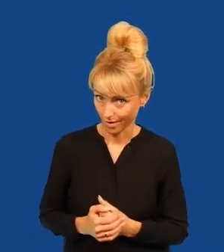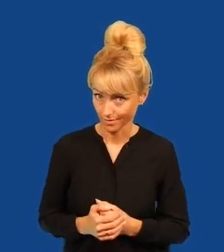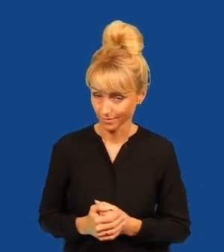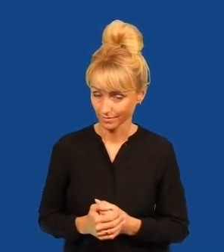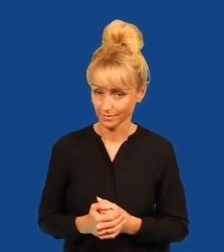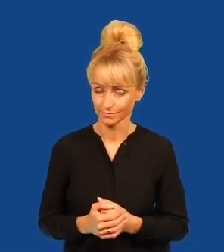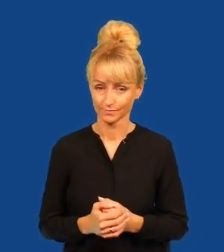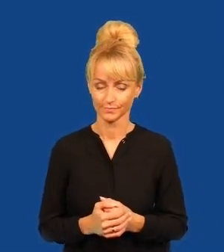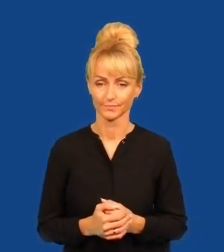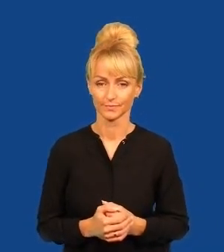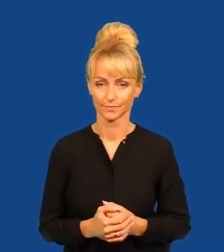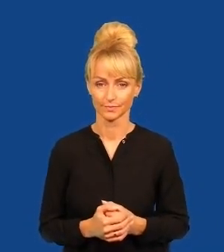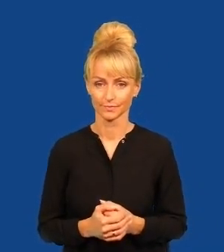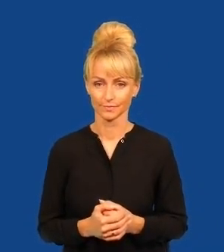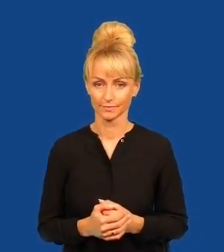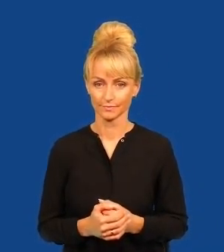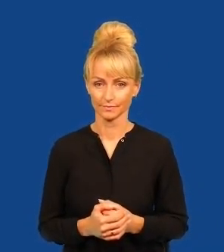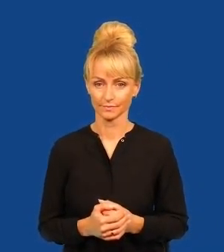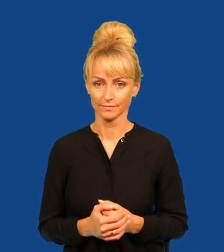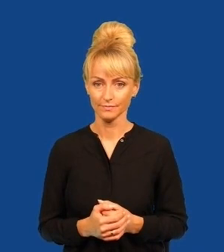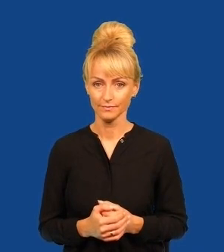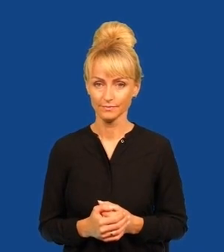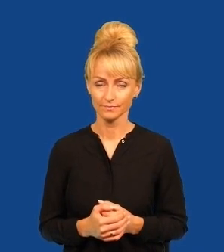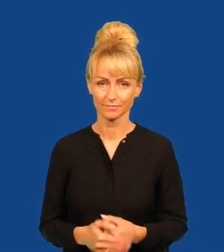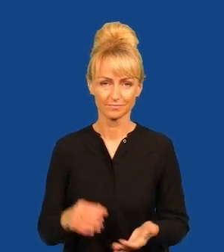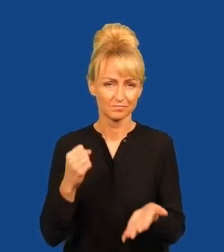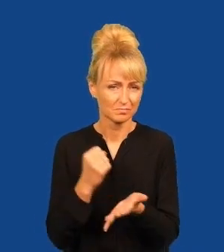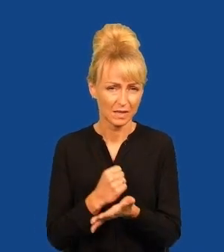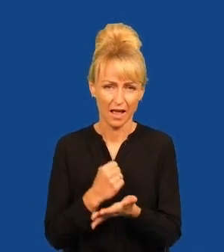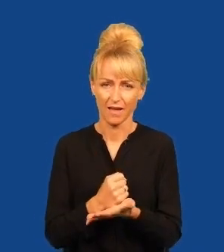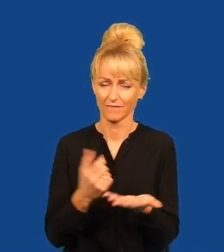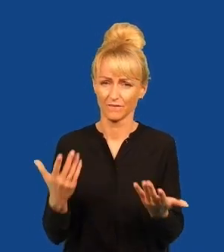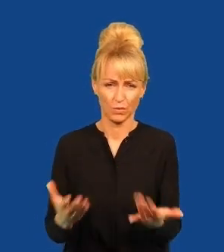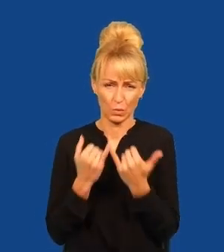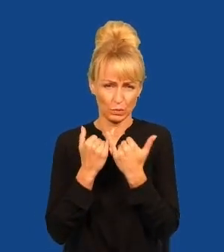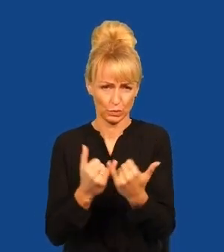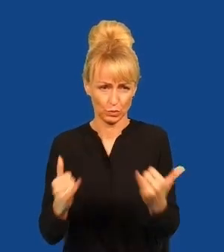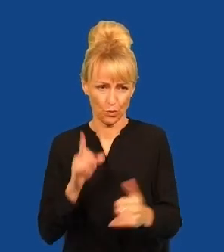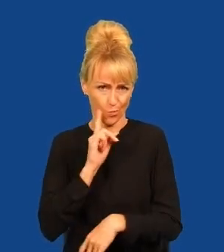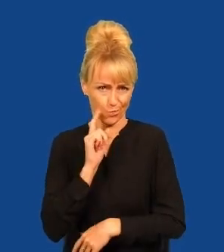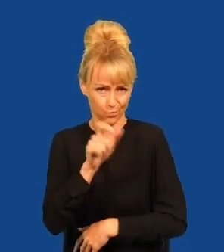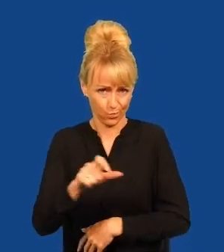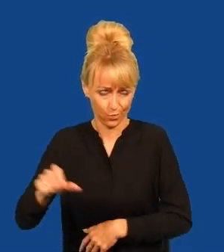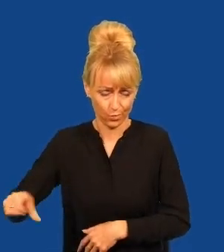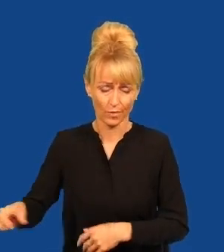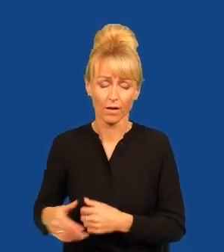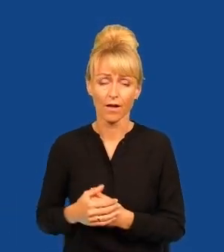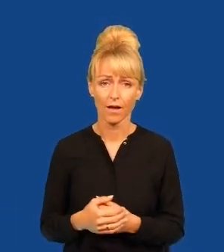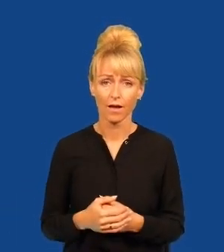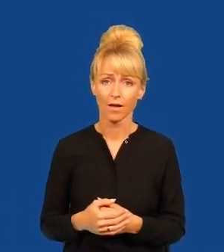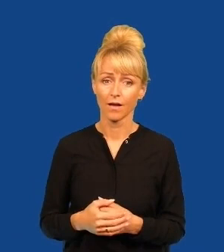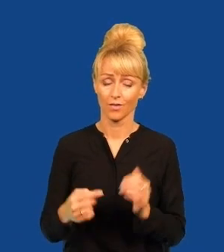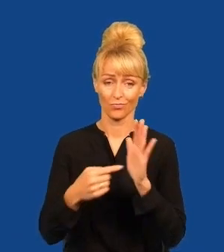wlewa zewsząd. Prawo Hicka, Fitza, Millera, heurystyki, o których wspominałem. To wszystko jest dla